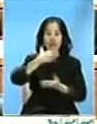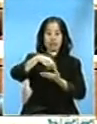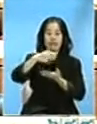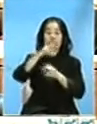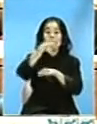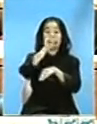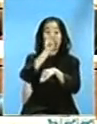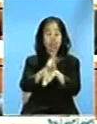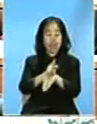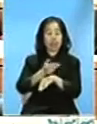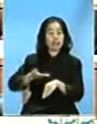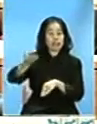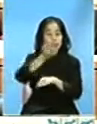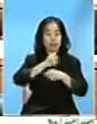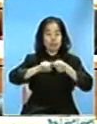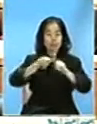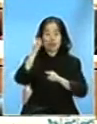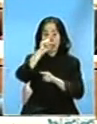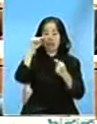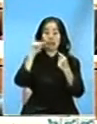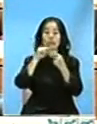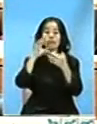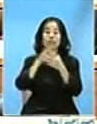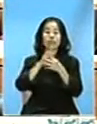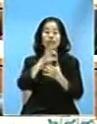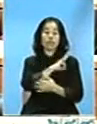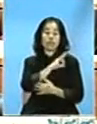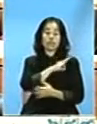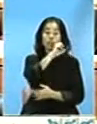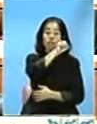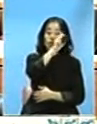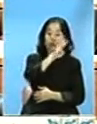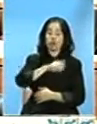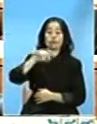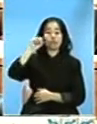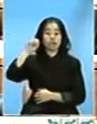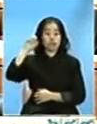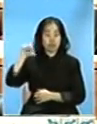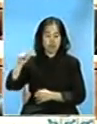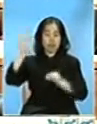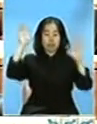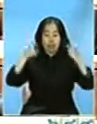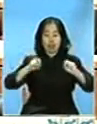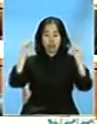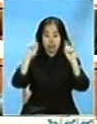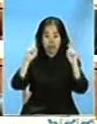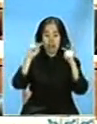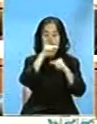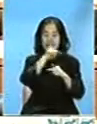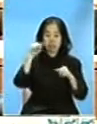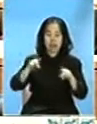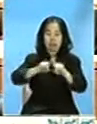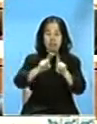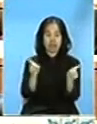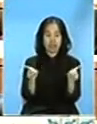านและเพื่อนสมาชิกว่าแท้ที่จริงแล้วที่มาของสมาชิกวุฒิสภาและสมาชิกสภาผู้แทนราษฎรควรจะมีความแตกต่างกัน